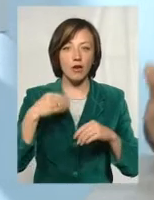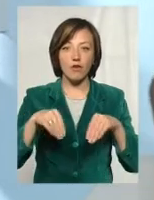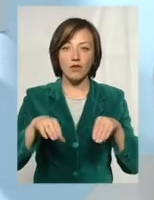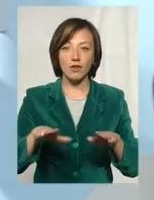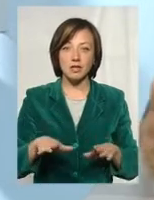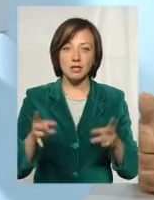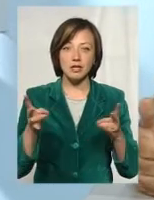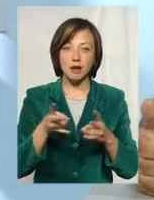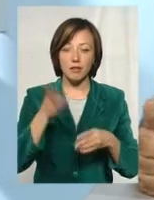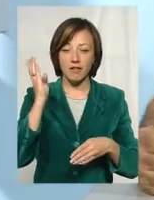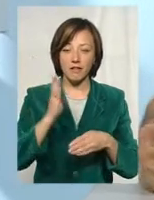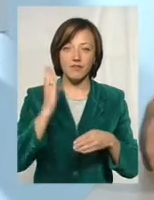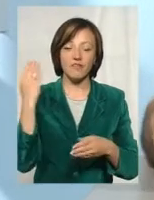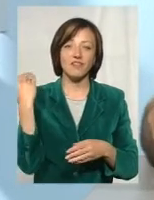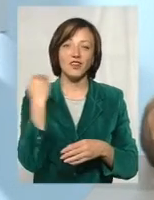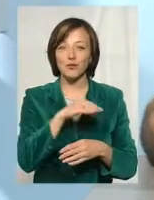вирішити. Треба відрубати голову.